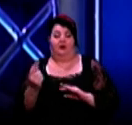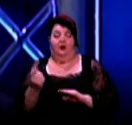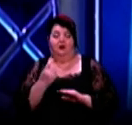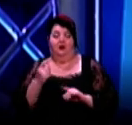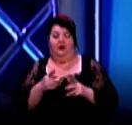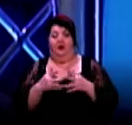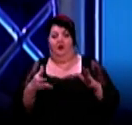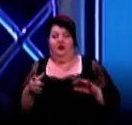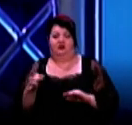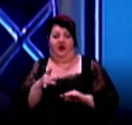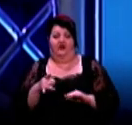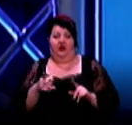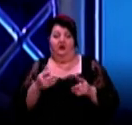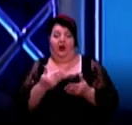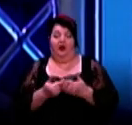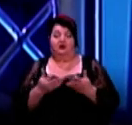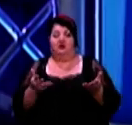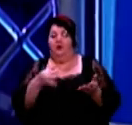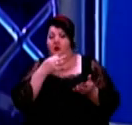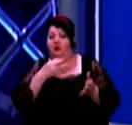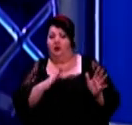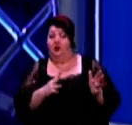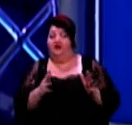господарство – це більше по районах, адже в будь-якому випадку